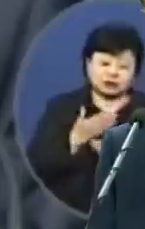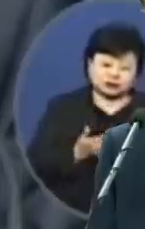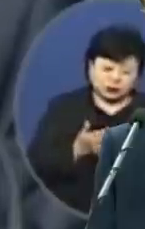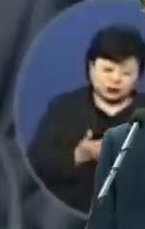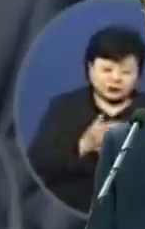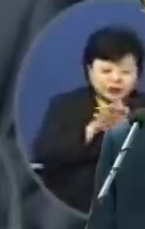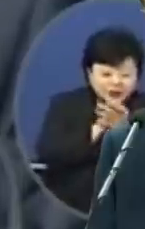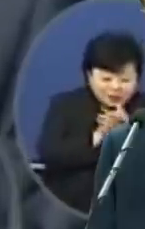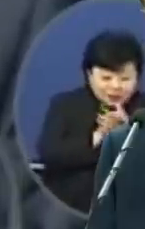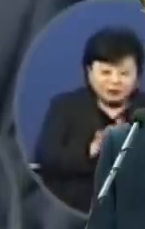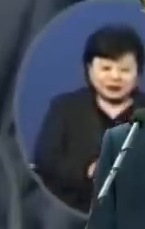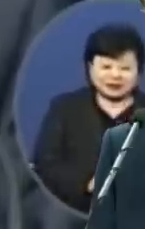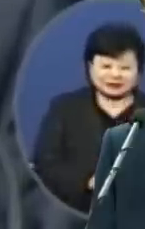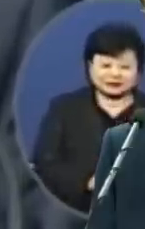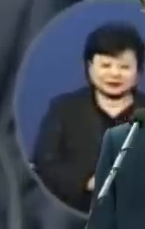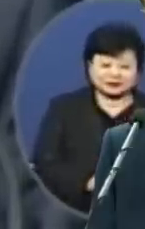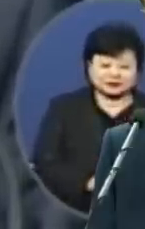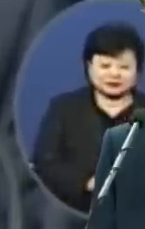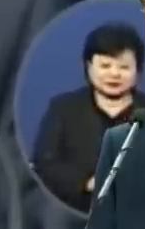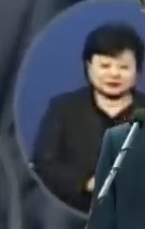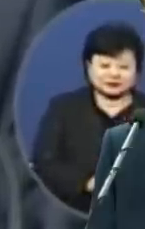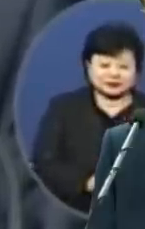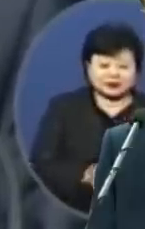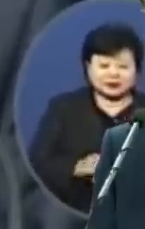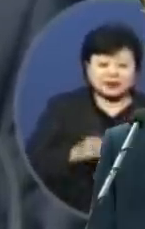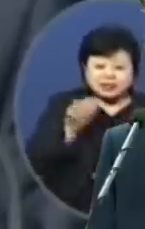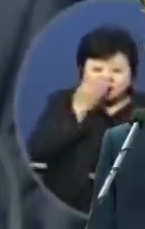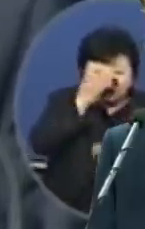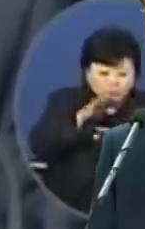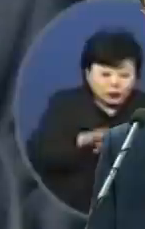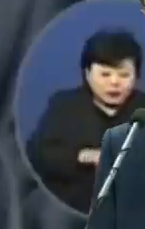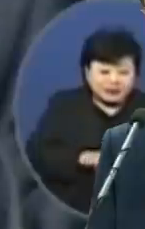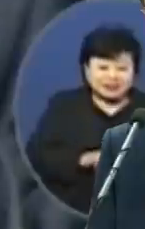그런 기도를 늘 합니다. 우리 성도들이 자꾸 나를